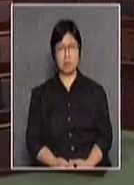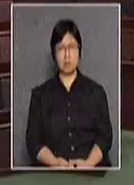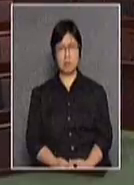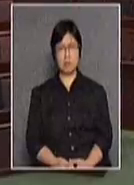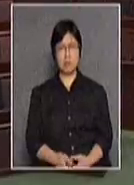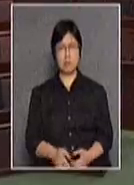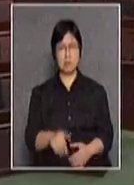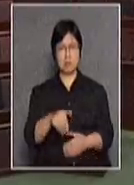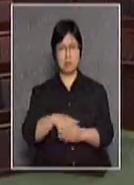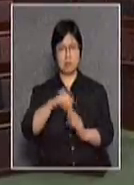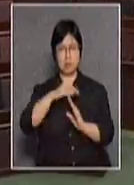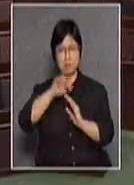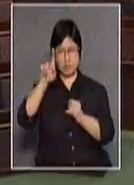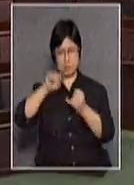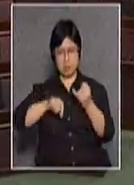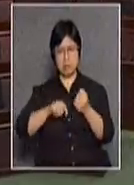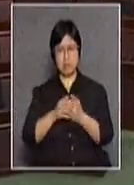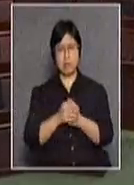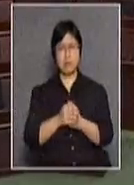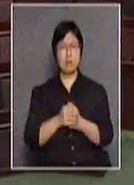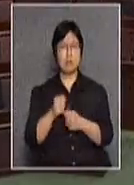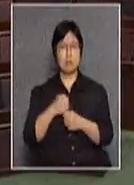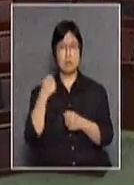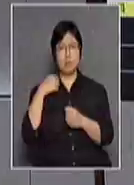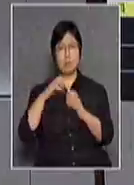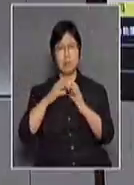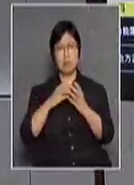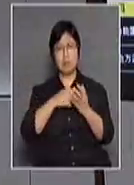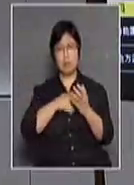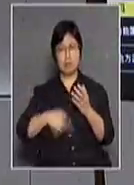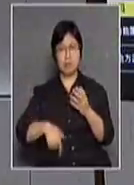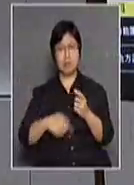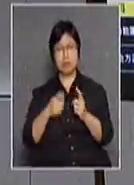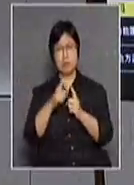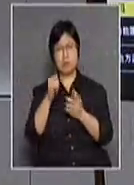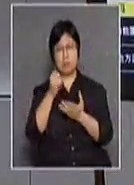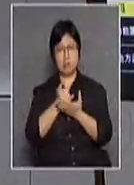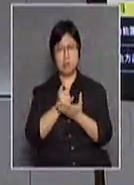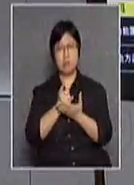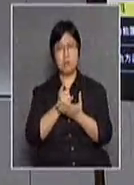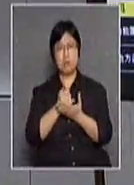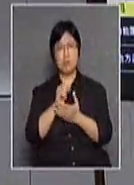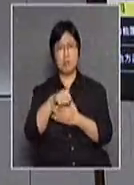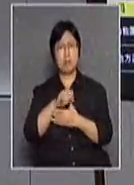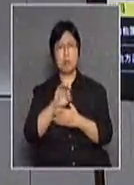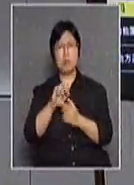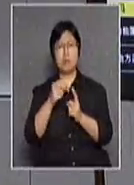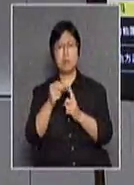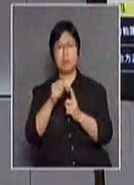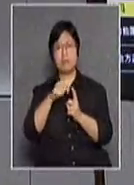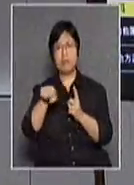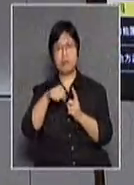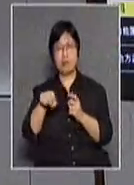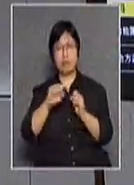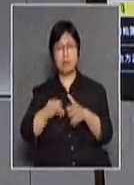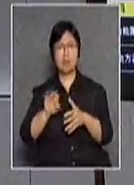停止表決，顯示結果。功能團體選舉產生的議員19位出席，沒人贊成，17位反對，沒人棄